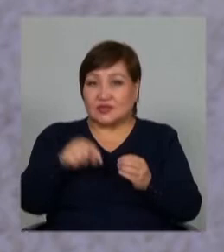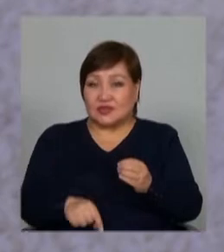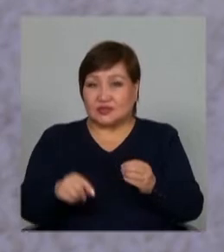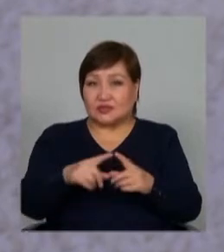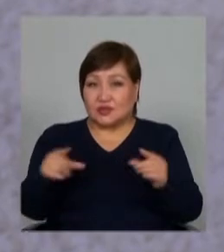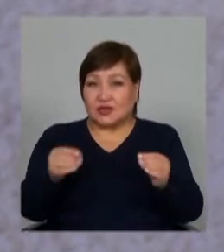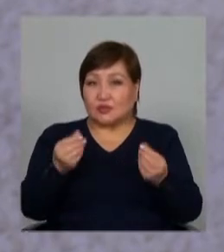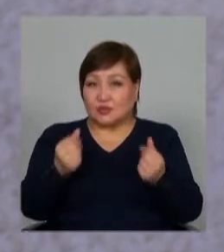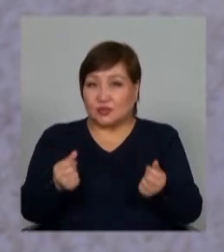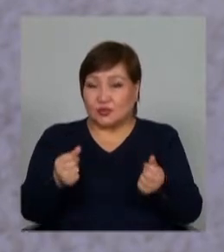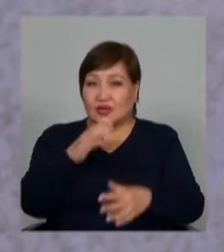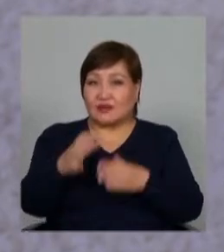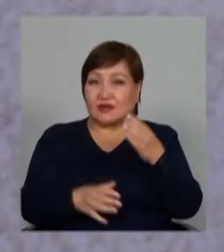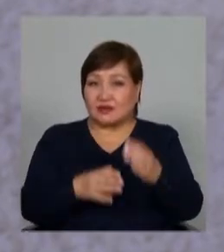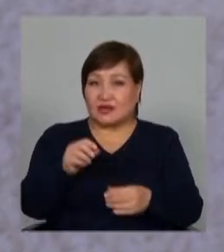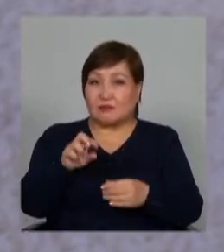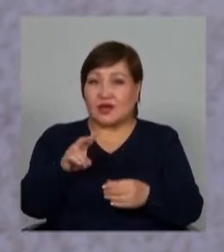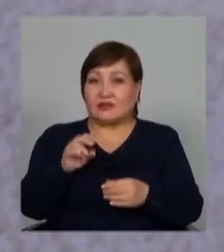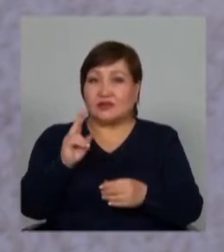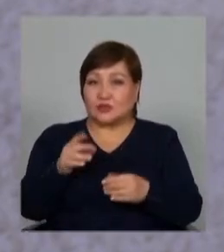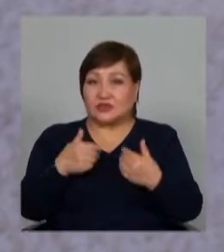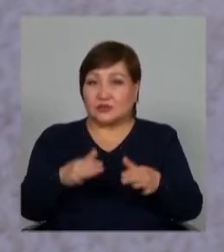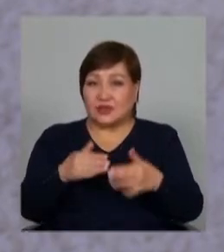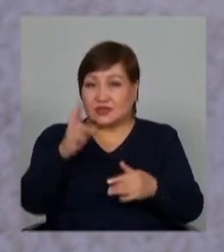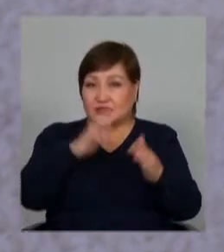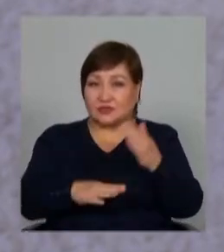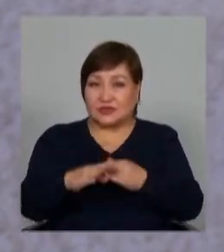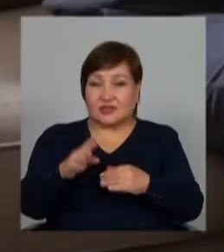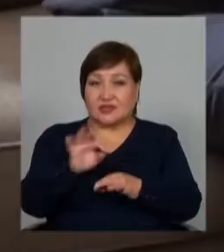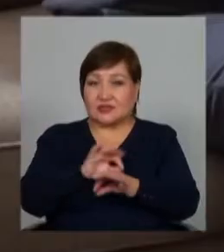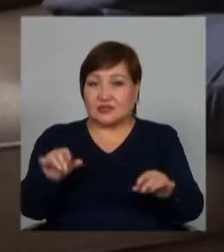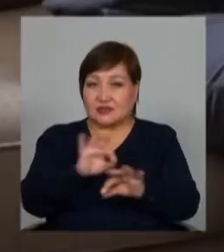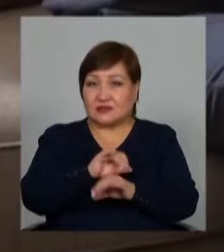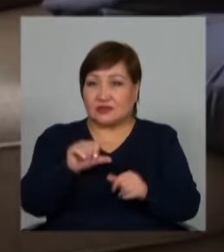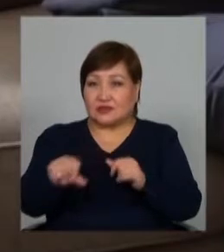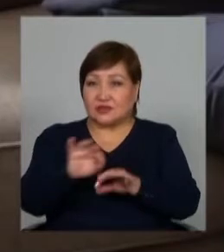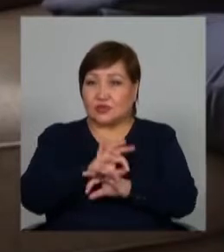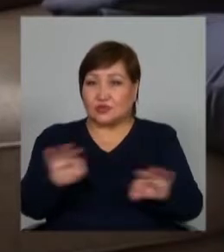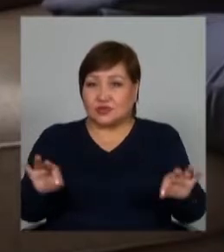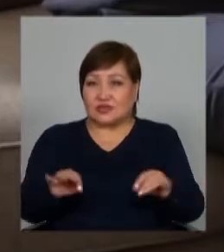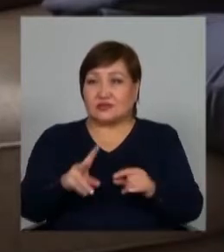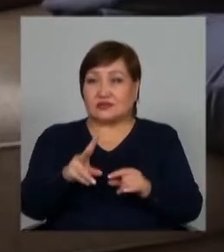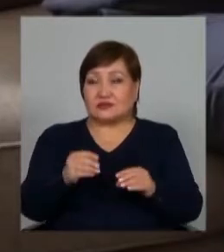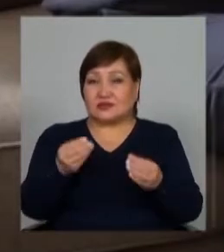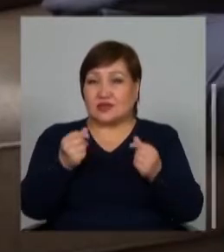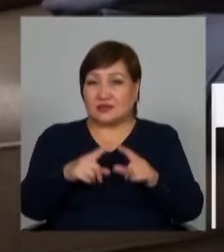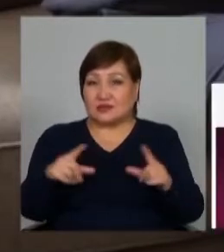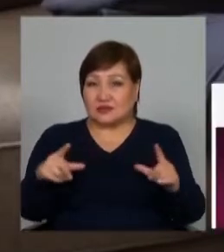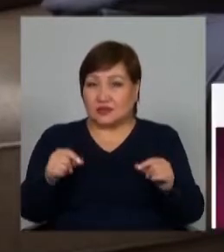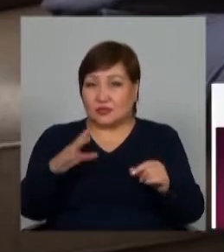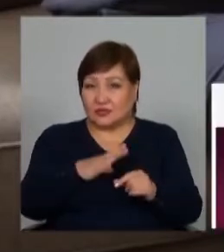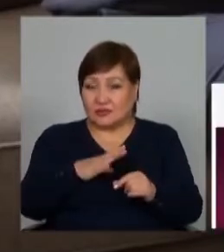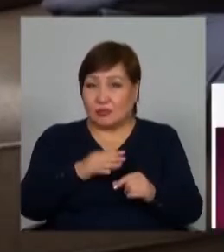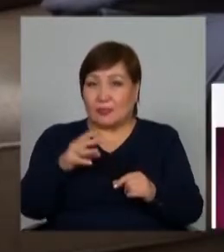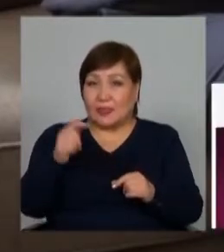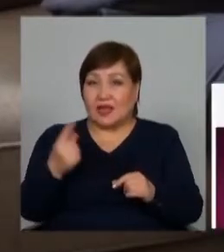халықаралық банкнотқа шығару қауымдастығы әлемнің ең үздік банкноттарының бірі деп таралды. Первый эскиз, который очень удачно лег. Теңгенің